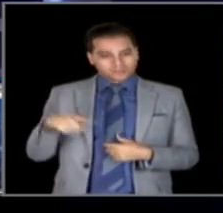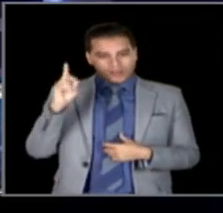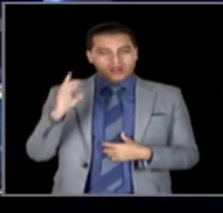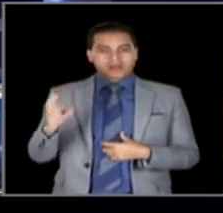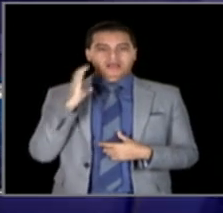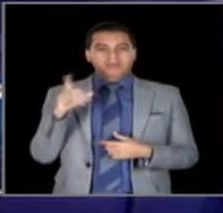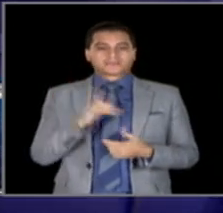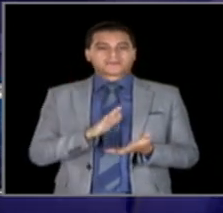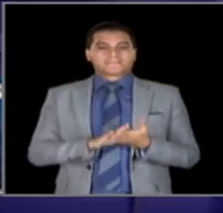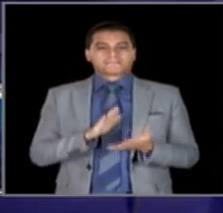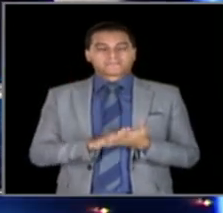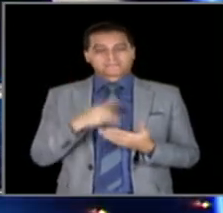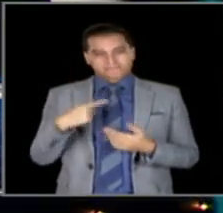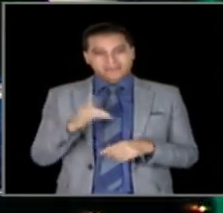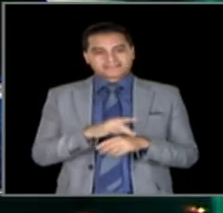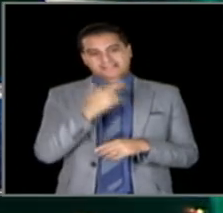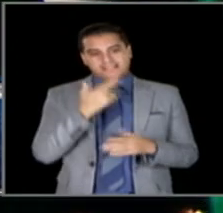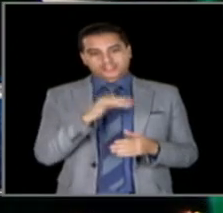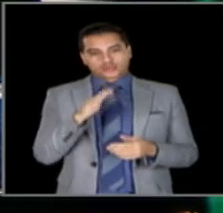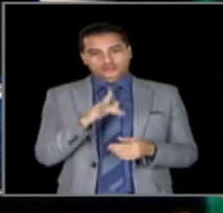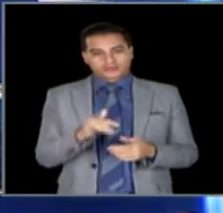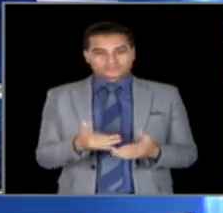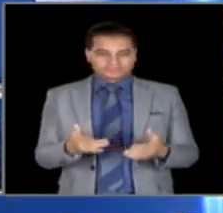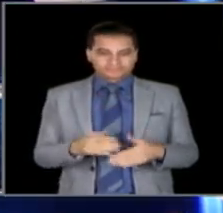الأول. أرضك يا يسرى.